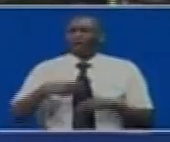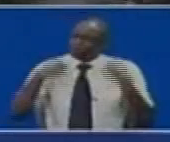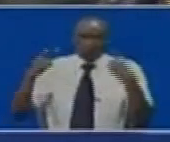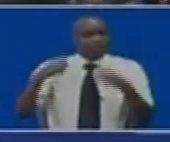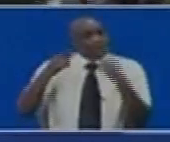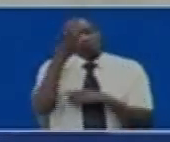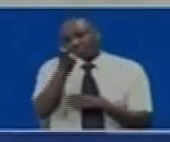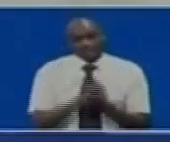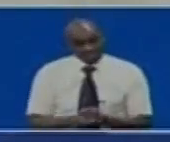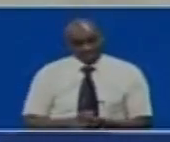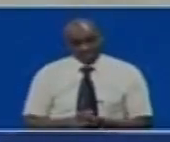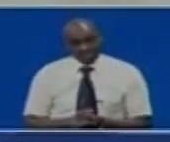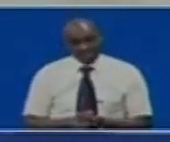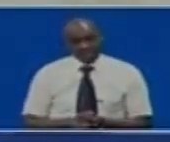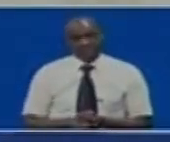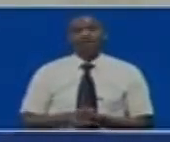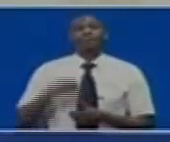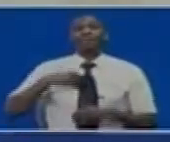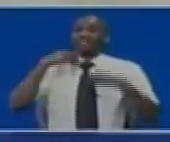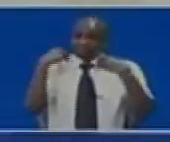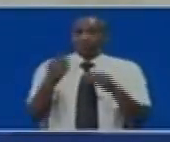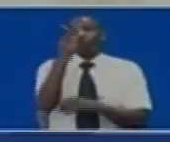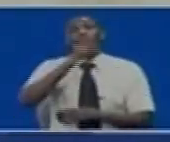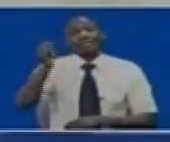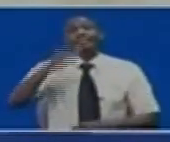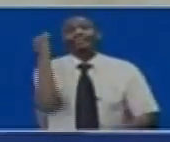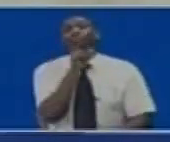maji msikitini. Tunawapa dakika mbili mnyamaze.